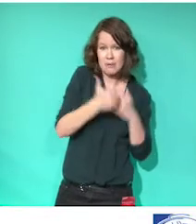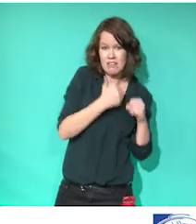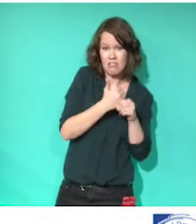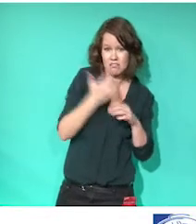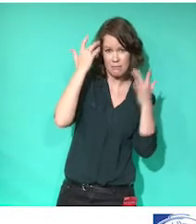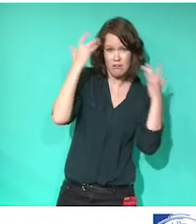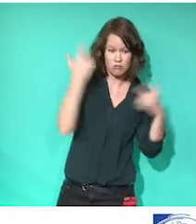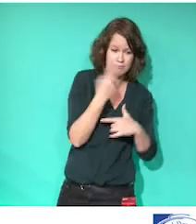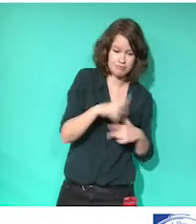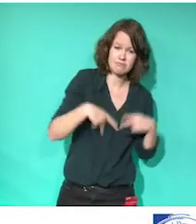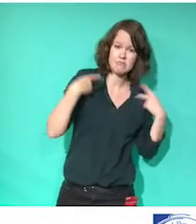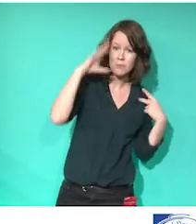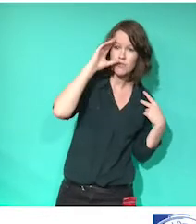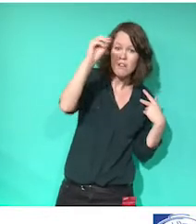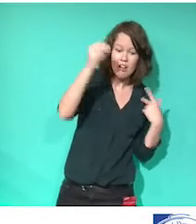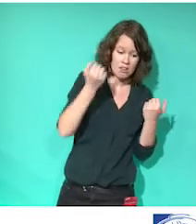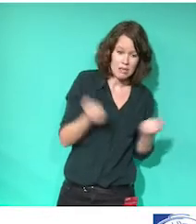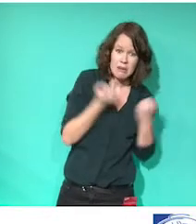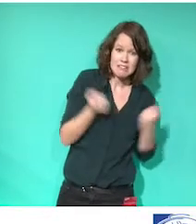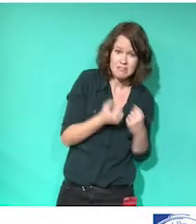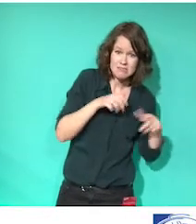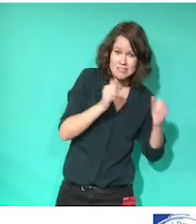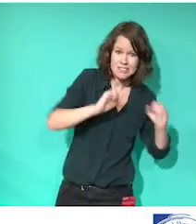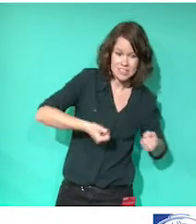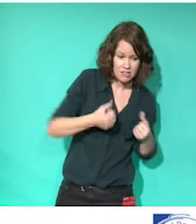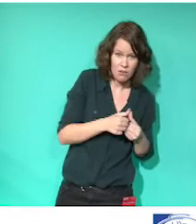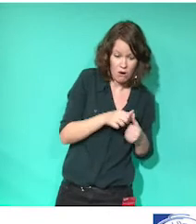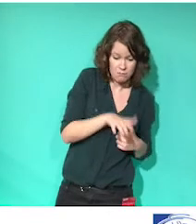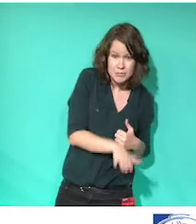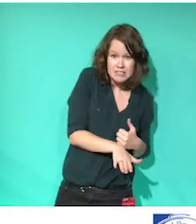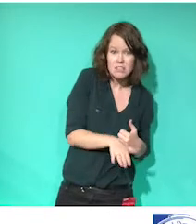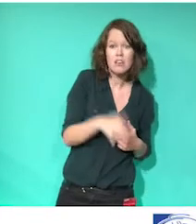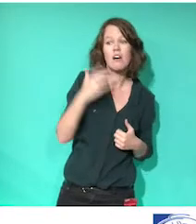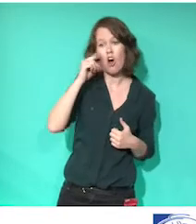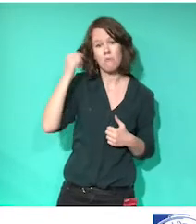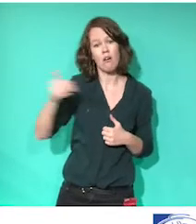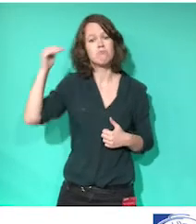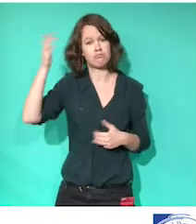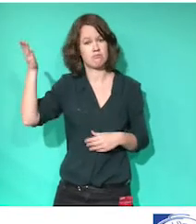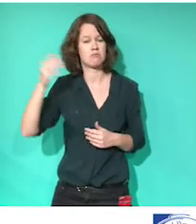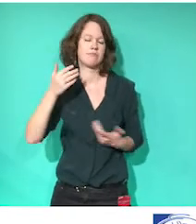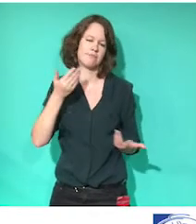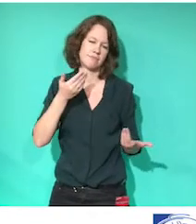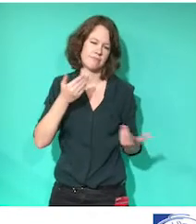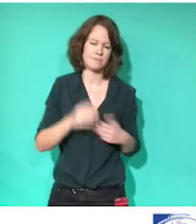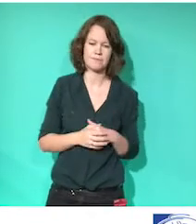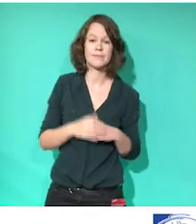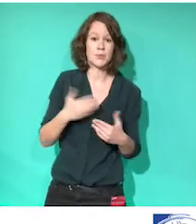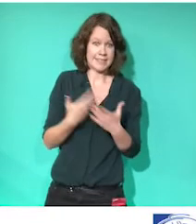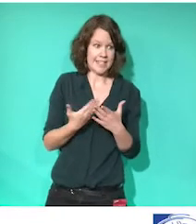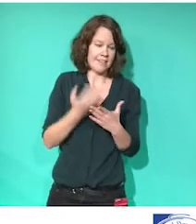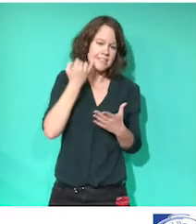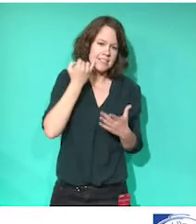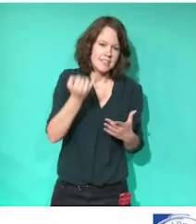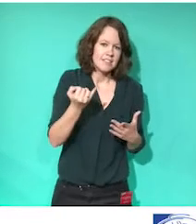pour enseigner le ski. Voilà. Donc, on ne vous donne pas les certains niveaux. Voilà. Donc, c'est bien, c'est par rapport à toutes ces... Et